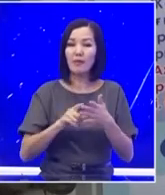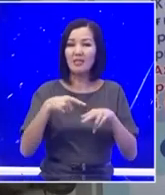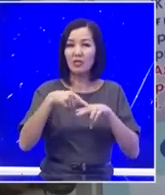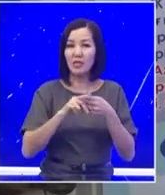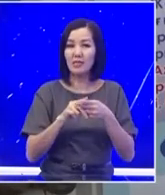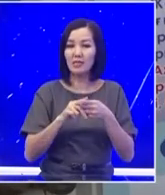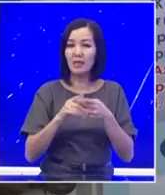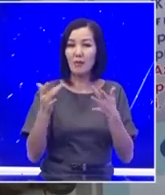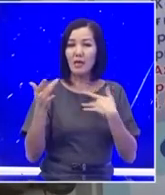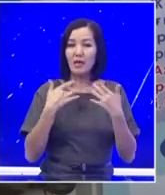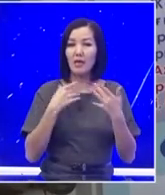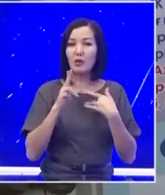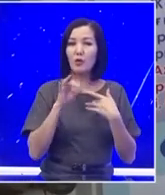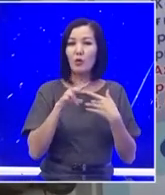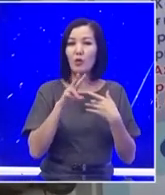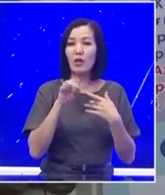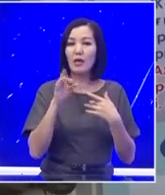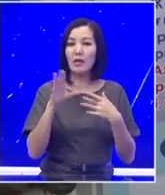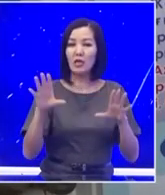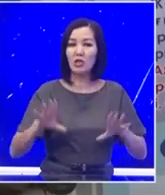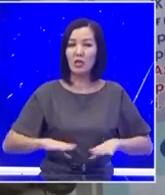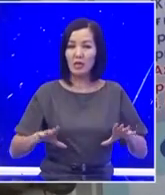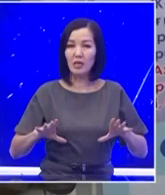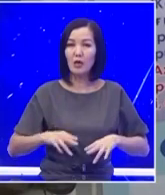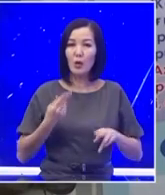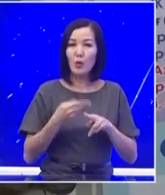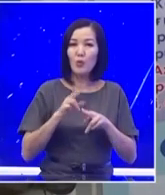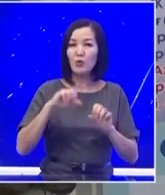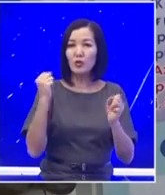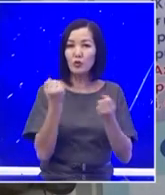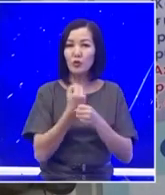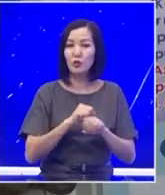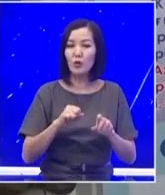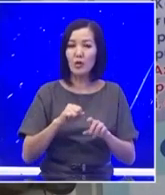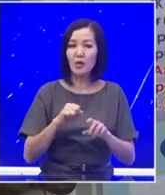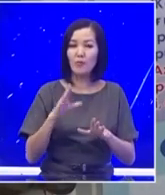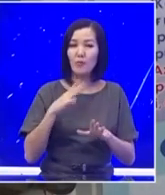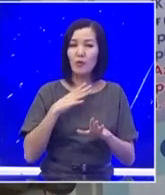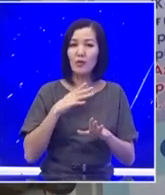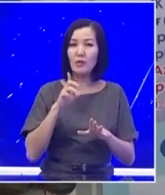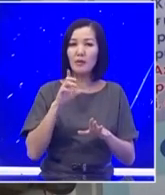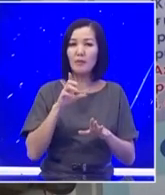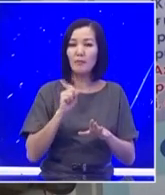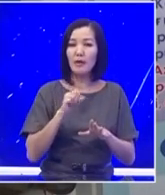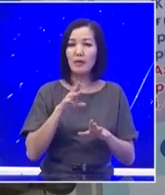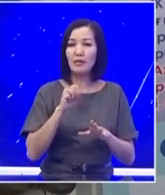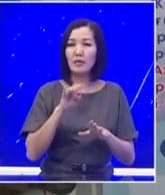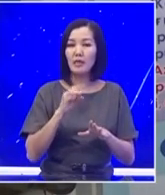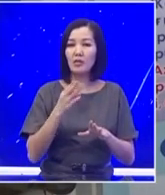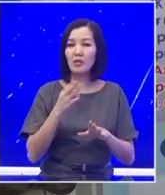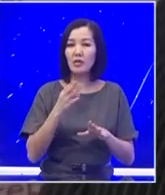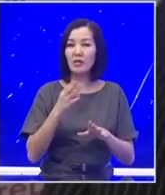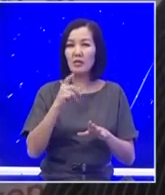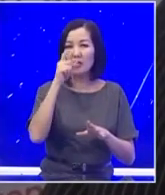ойнадық. Сол жерде «Құлагер» деген жылқы өте жүйрік ат болған. Оны «Батыраш» деген жаман